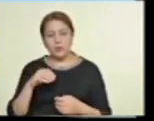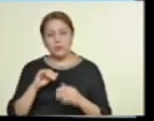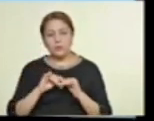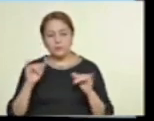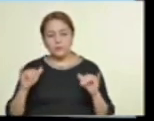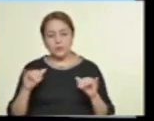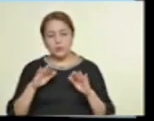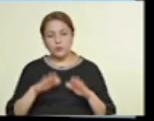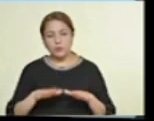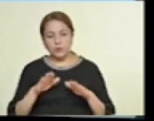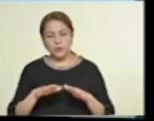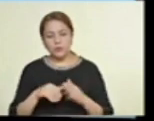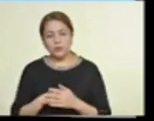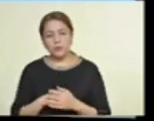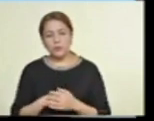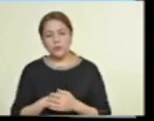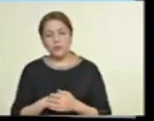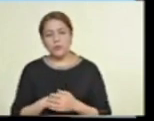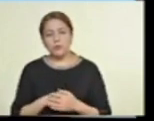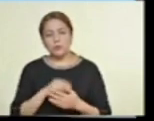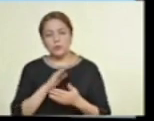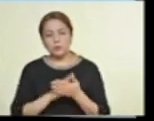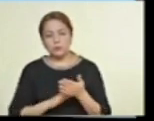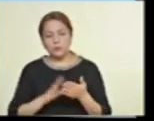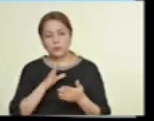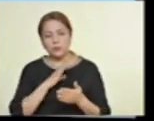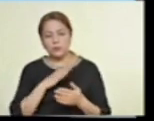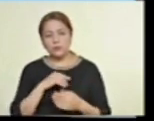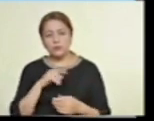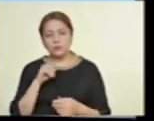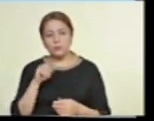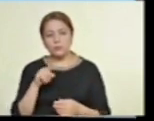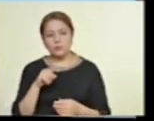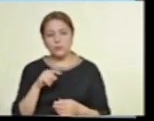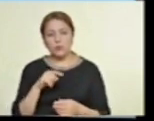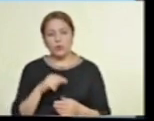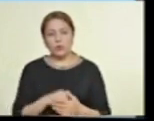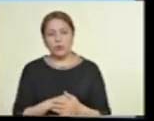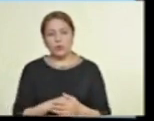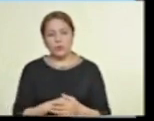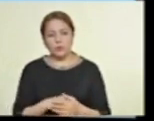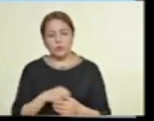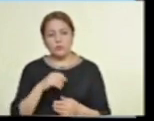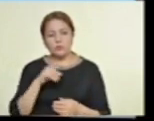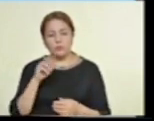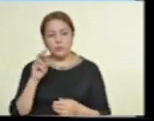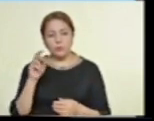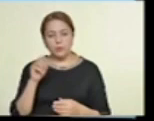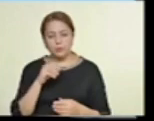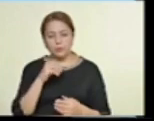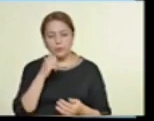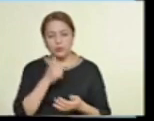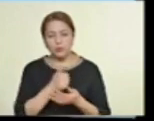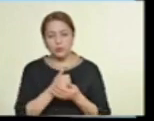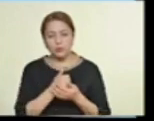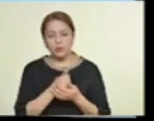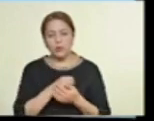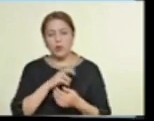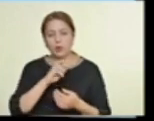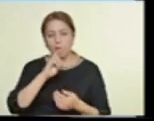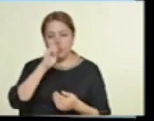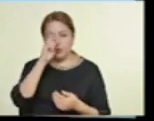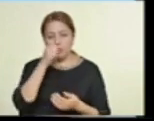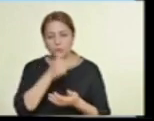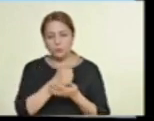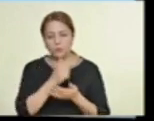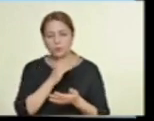u sayohatlarini davom ettiradi va Mo'g'ullarning Xubilay boshchiligidagi o'sha xonligida